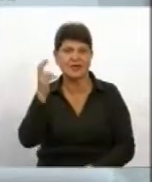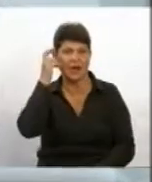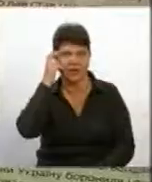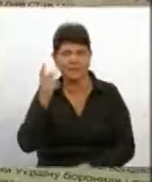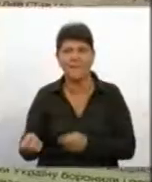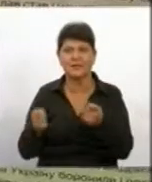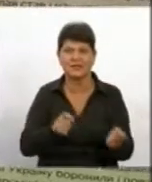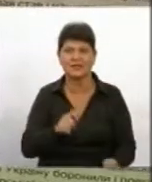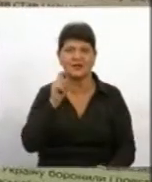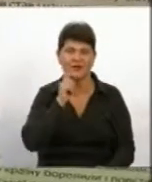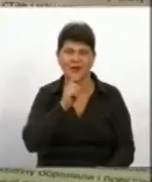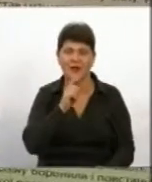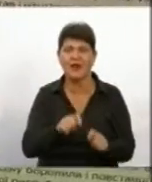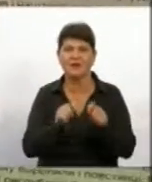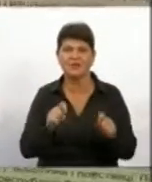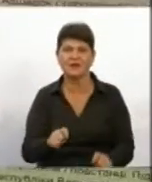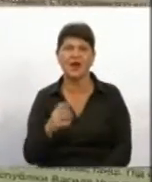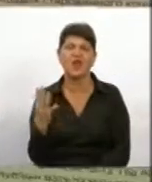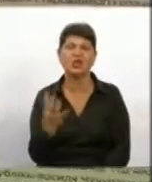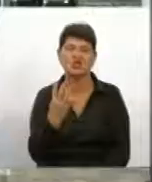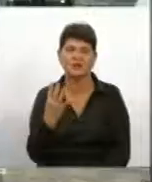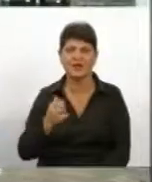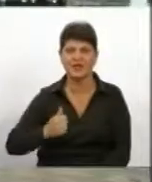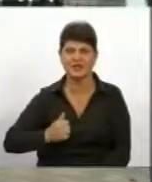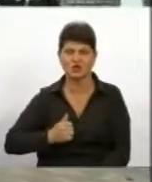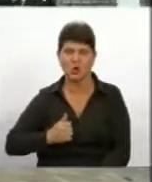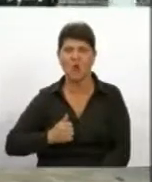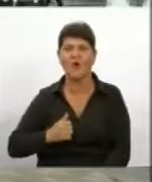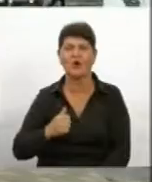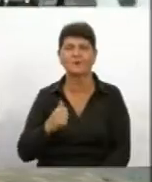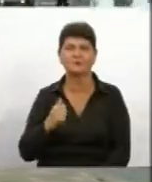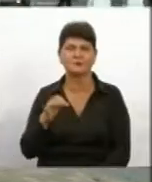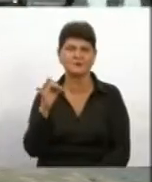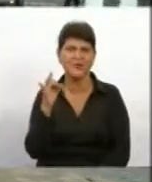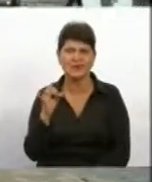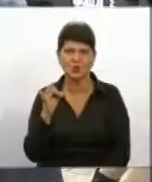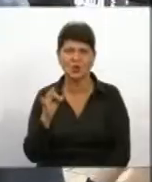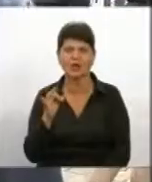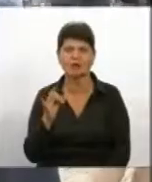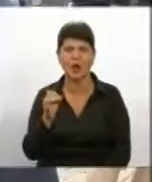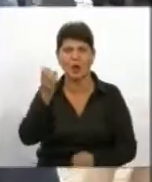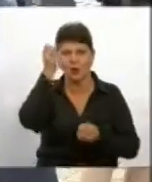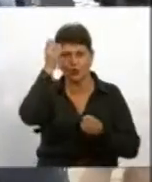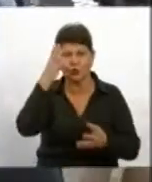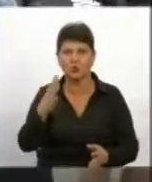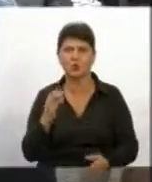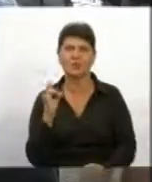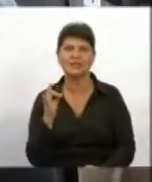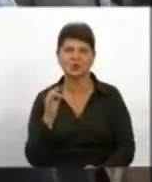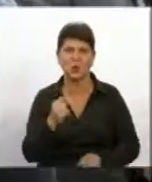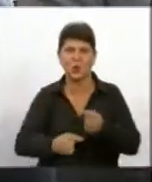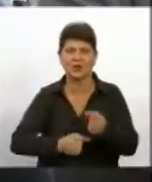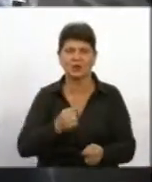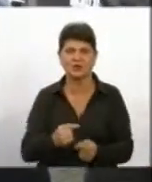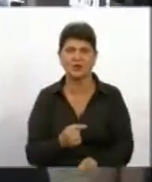відкриває 4-й всеукраїнський фестиваль військово-історичної реконструкції «Вінниця – столиця УНР». Автори виставки – це співробітники Українського